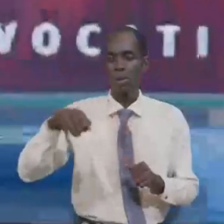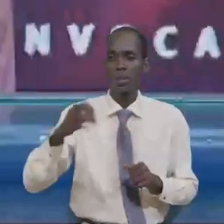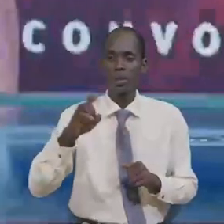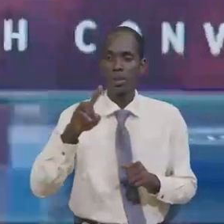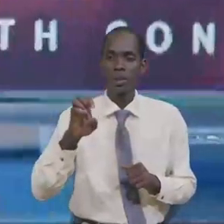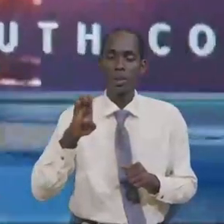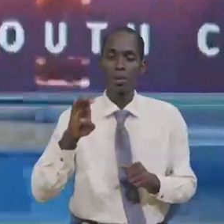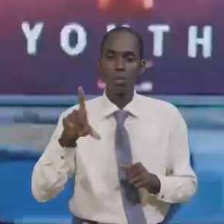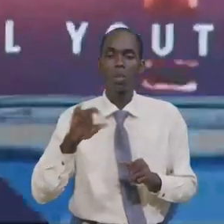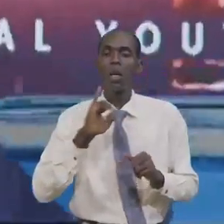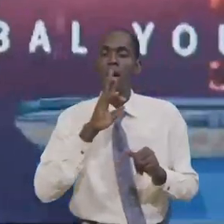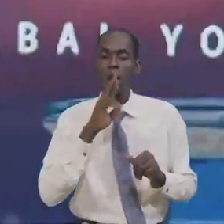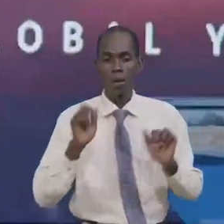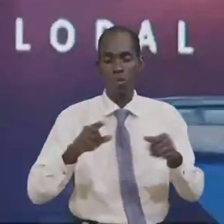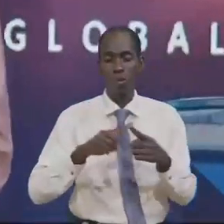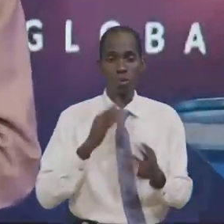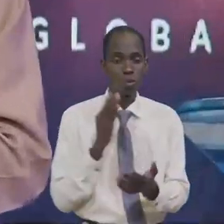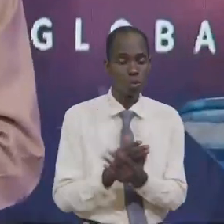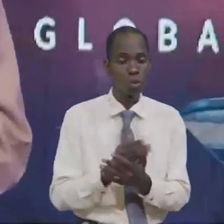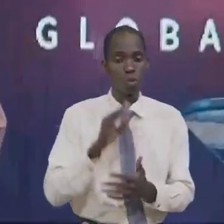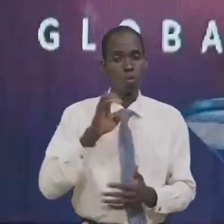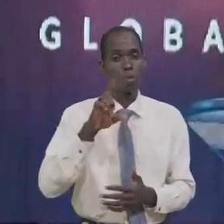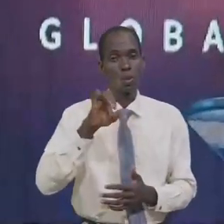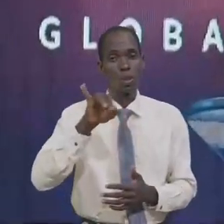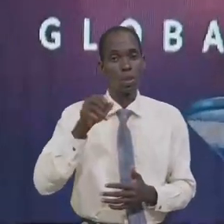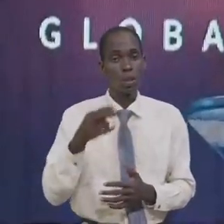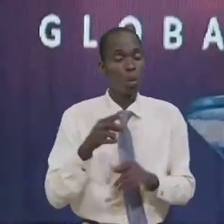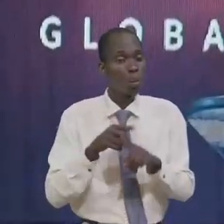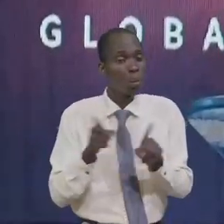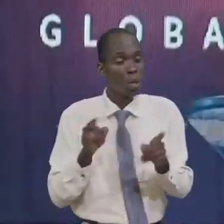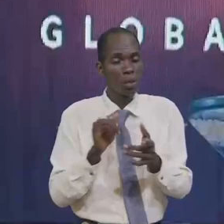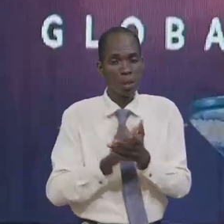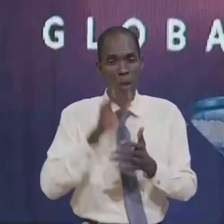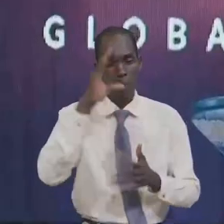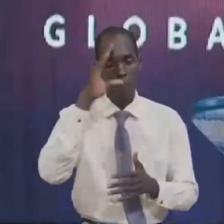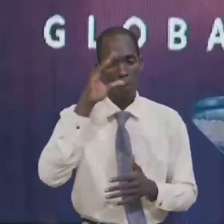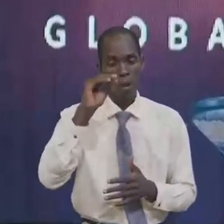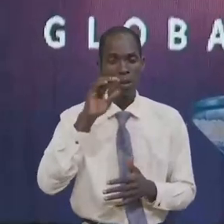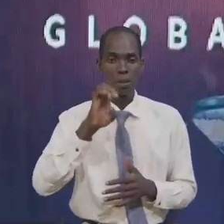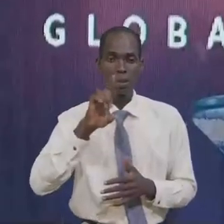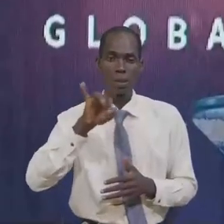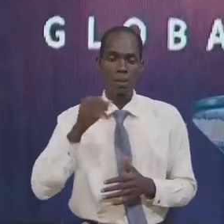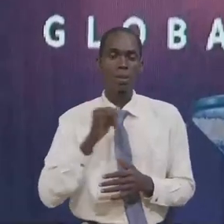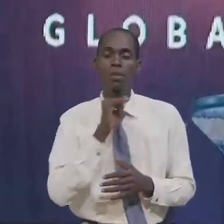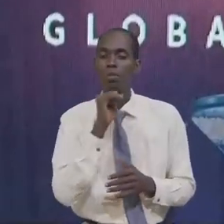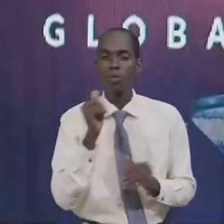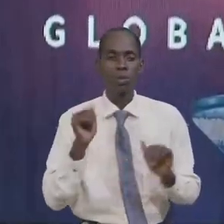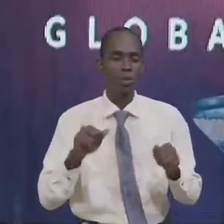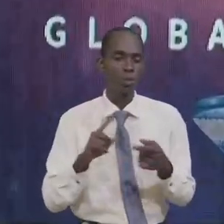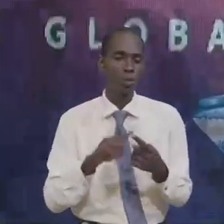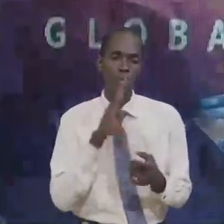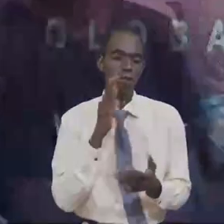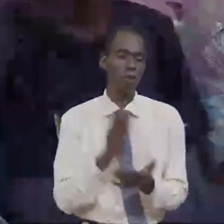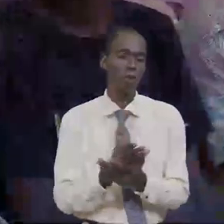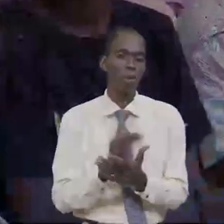était imparable et je veux te lever de qu'est-ce que je parle